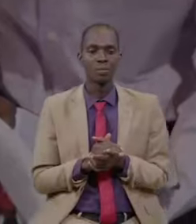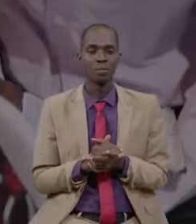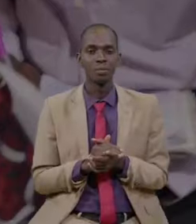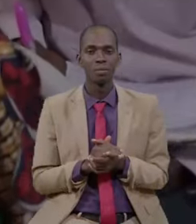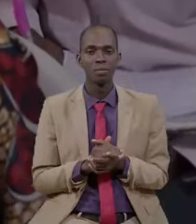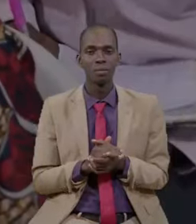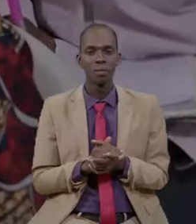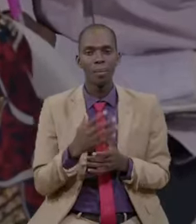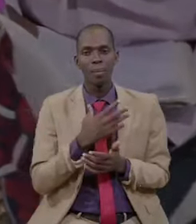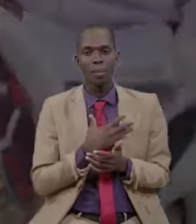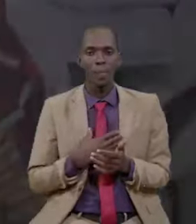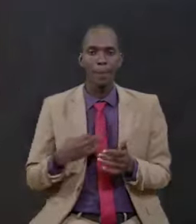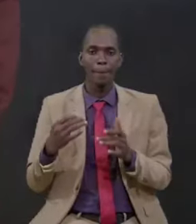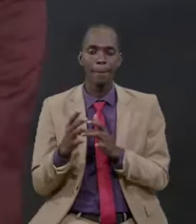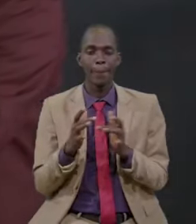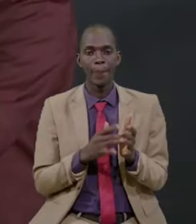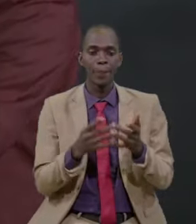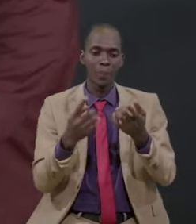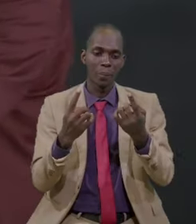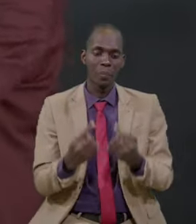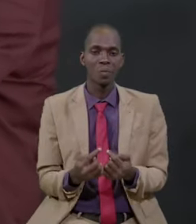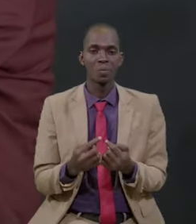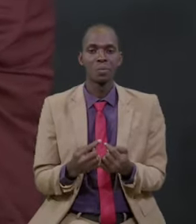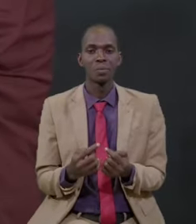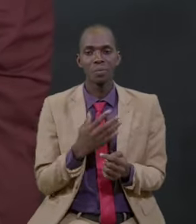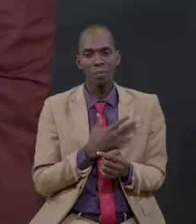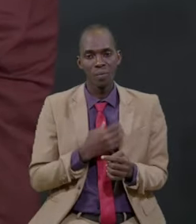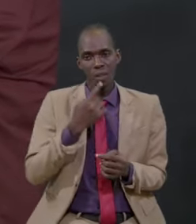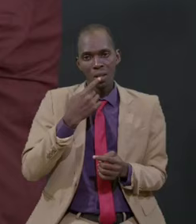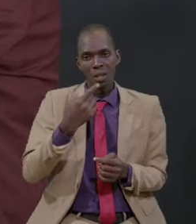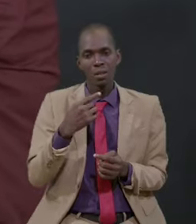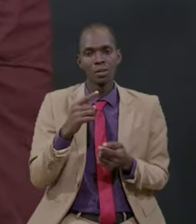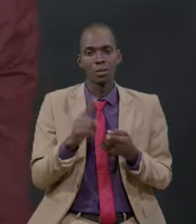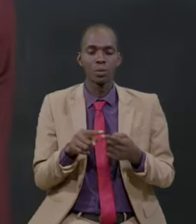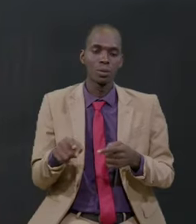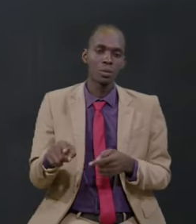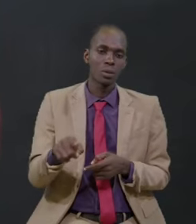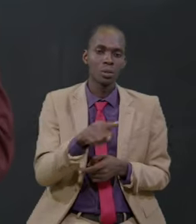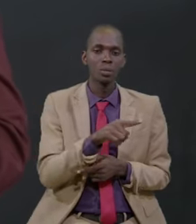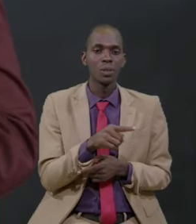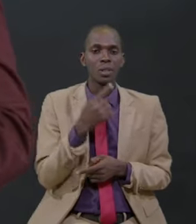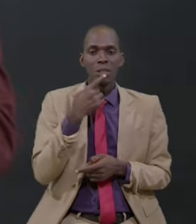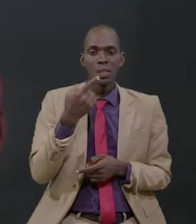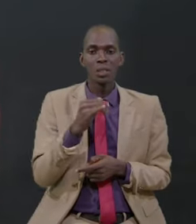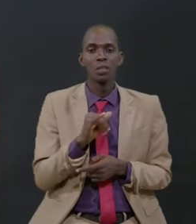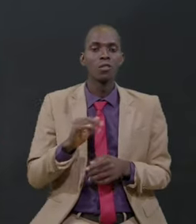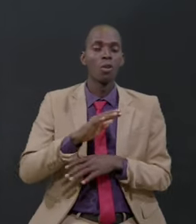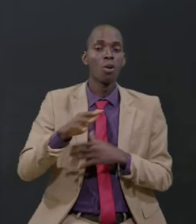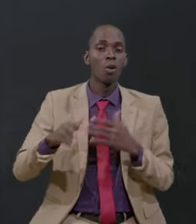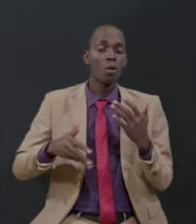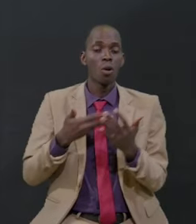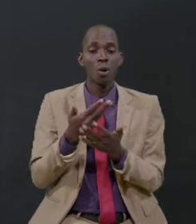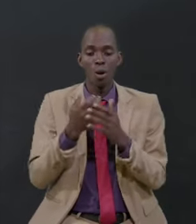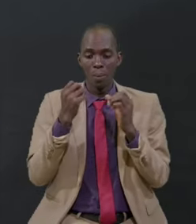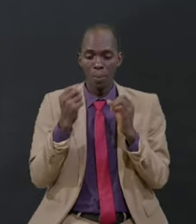18. Jésus s'approcha et leur parla. Et leur parla ainsi. Tout pouvoir